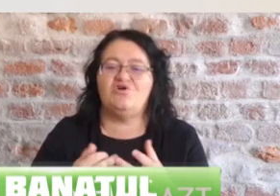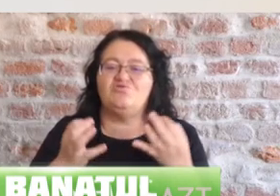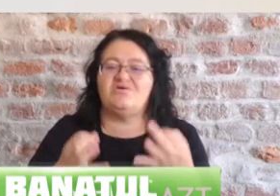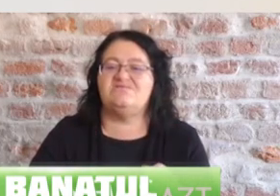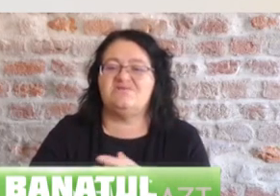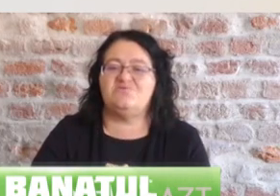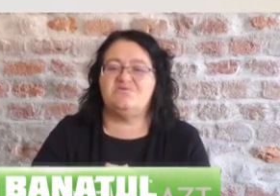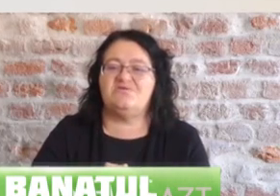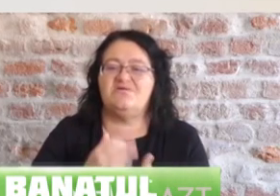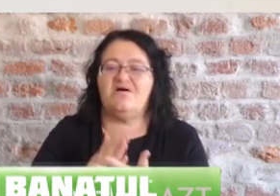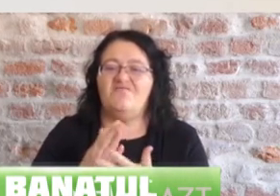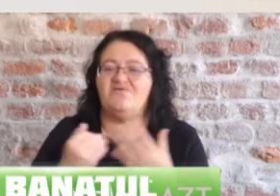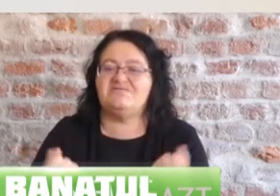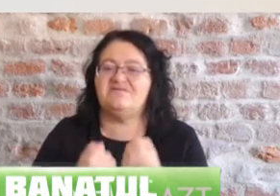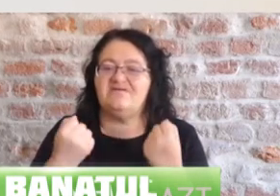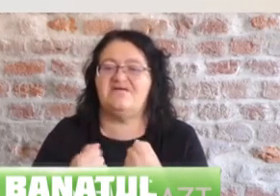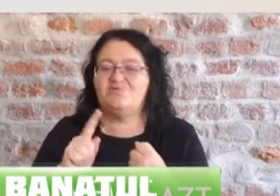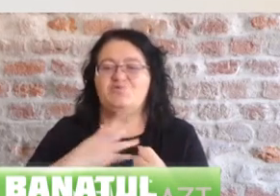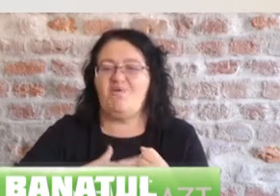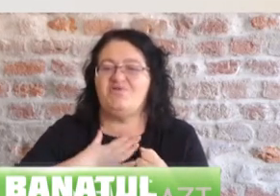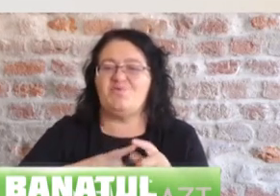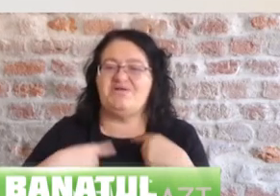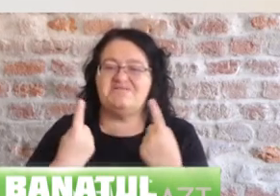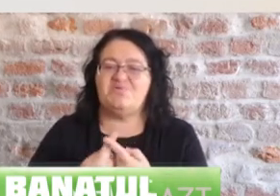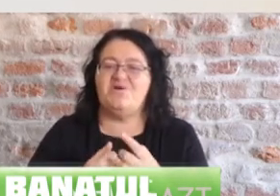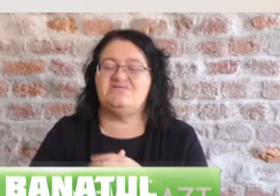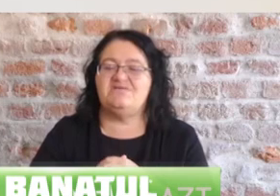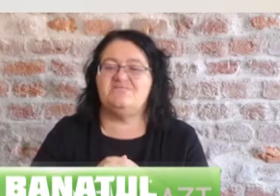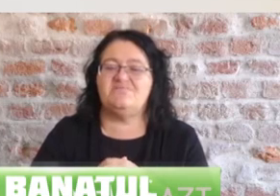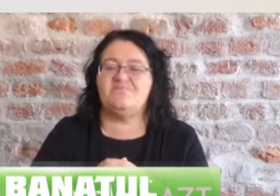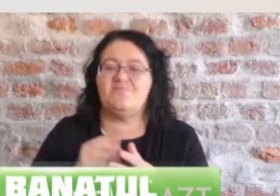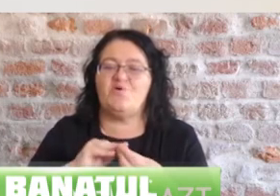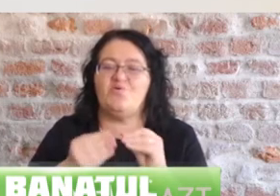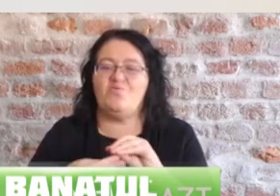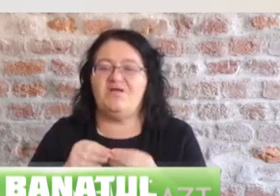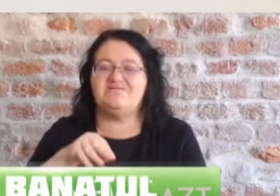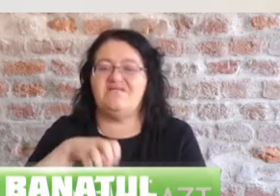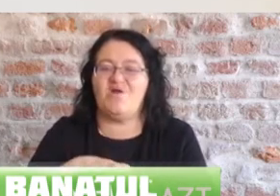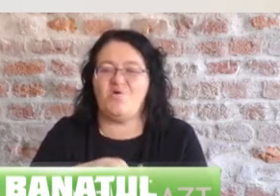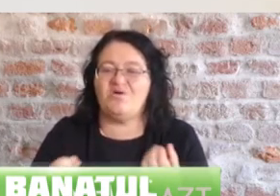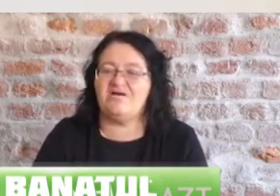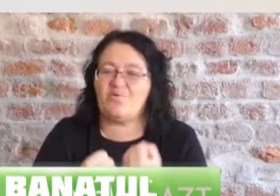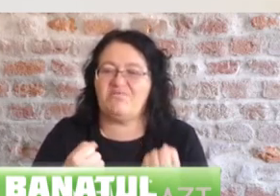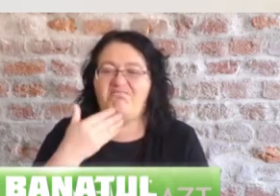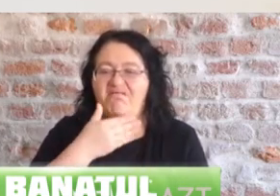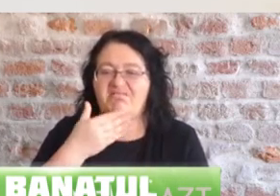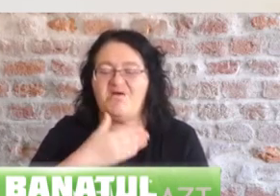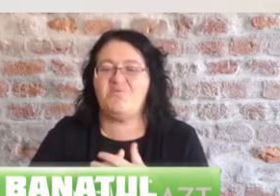desigur, ar fi fost împotriva scopului la bun început. Complexitatea locului, dificultatea temei,